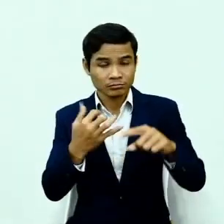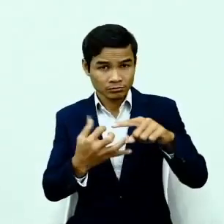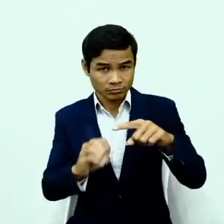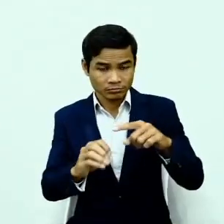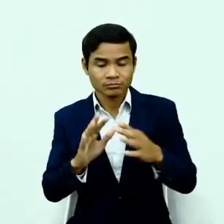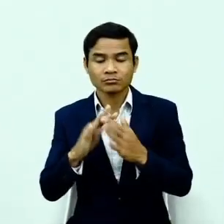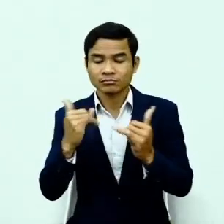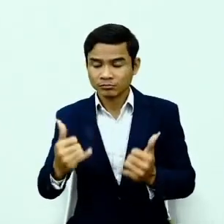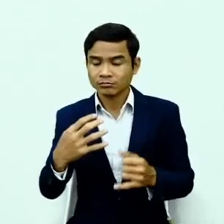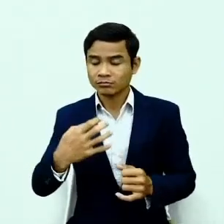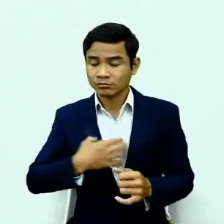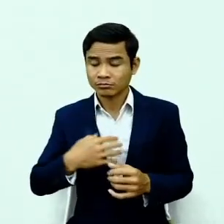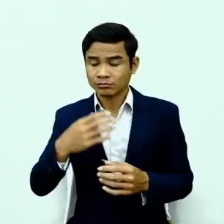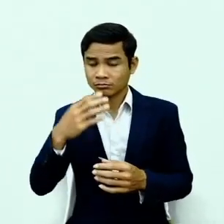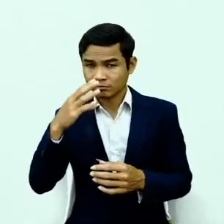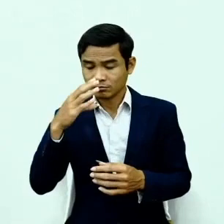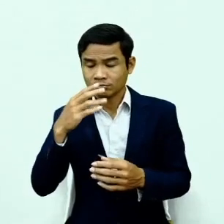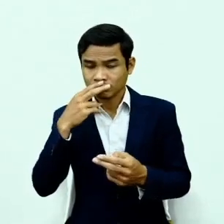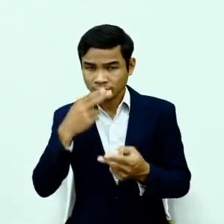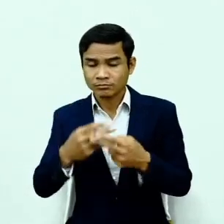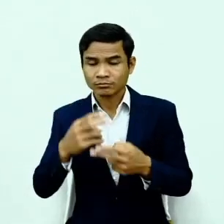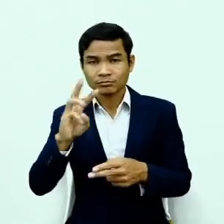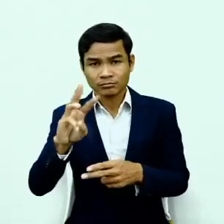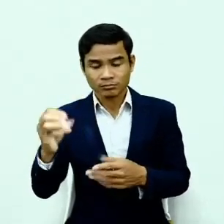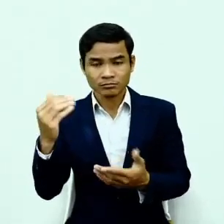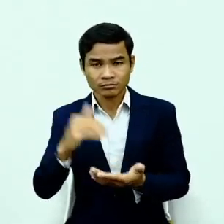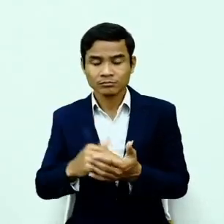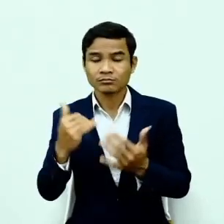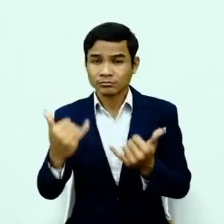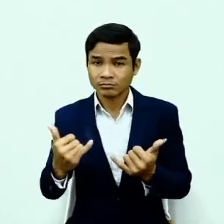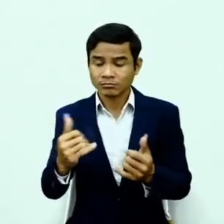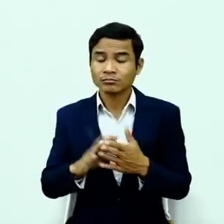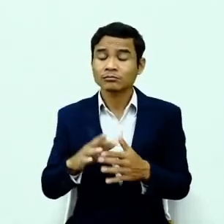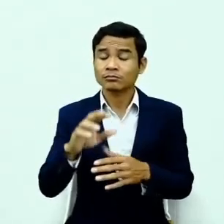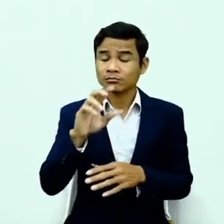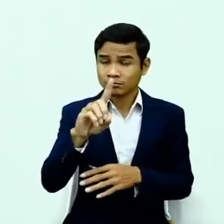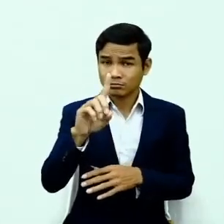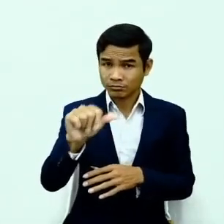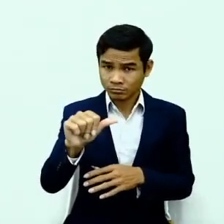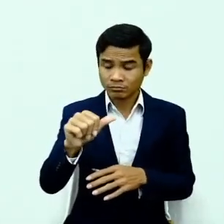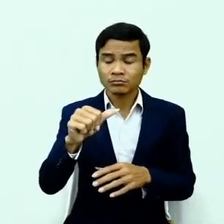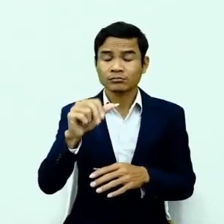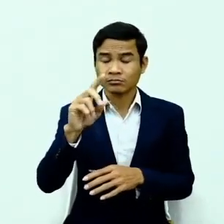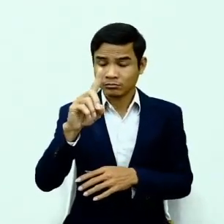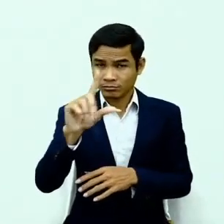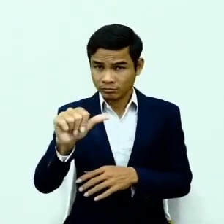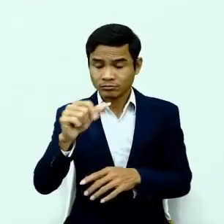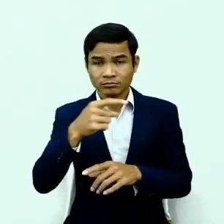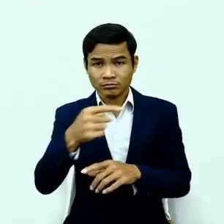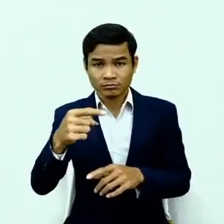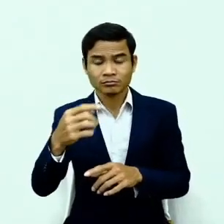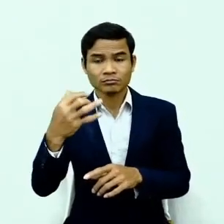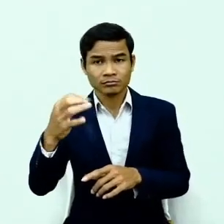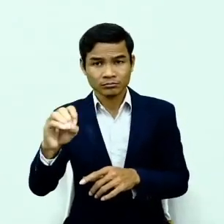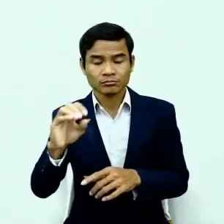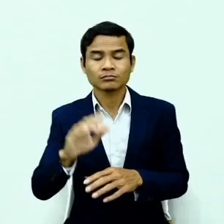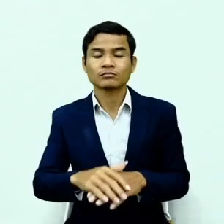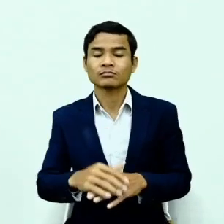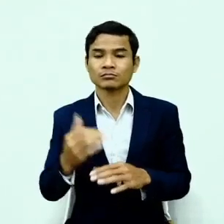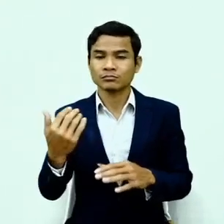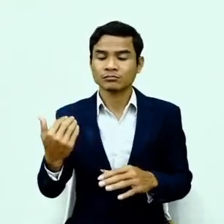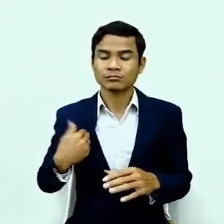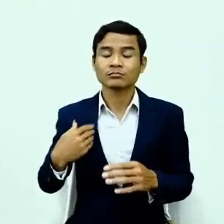lại xàm sập bên mùi đòn chế nè khu ta dù mùi rối đọ cho mùi nè chất sập chà con nè mùi rối đọ nè chất